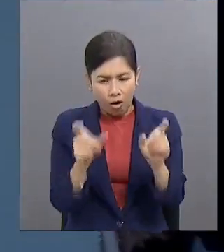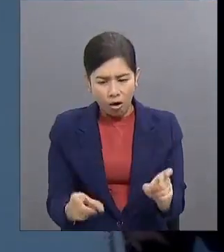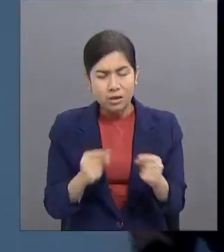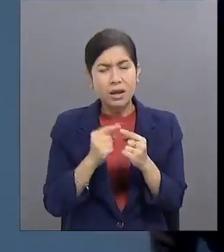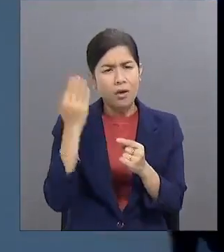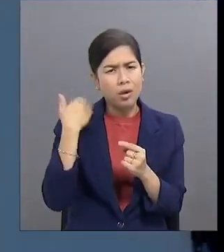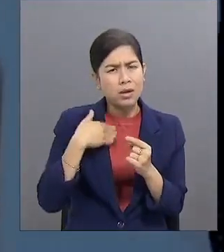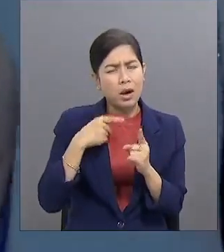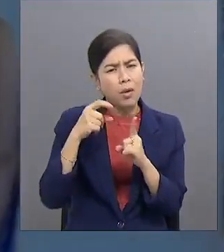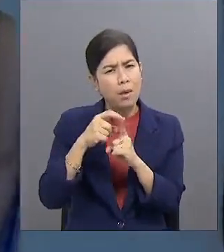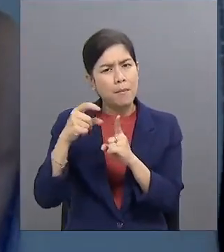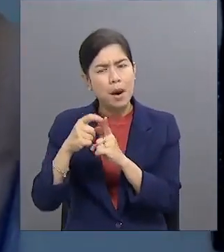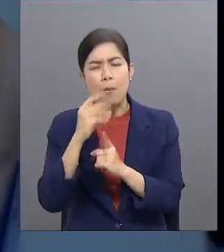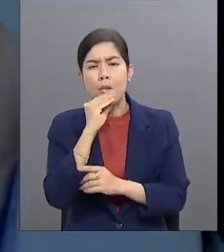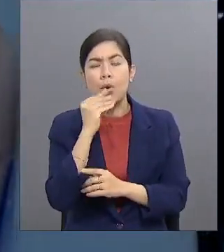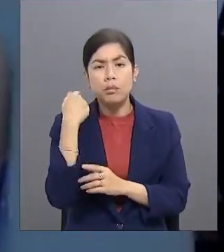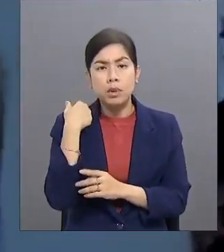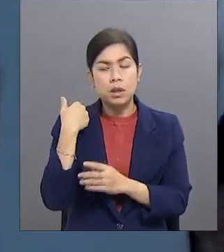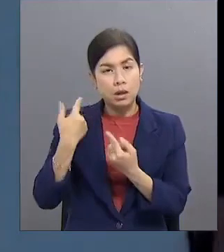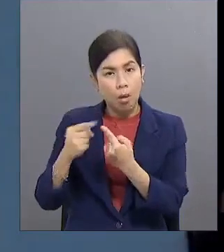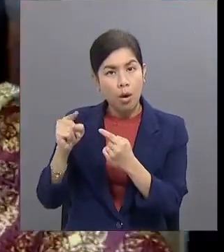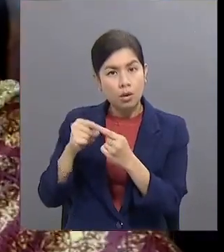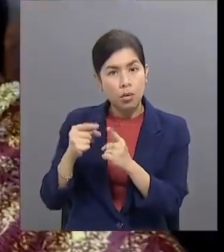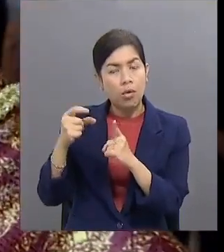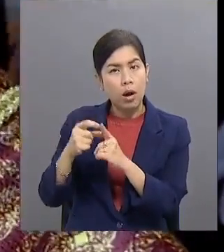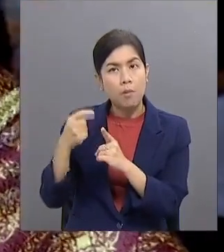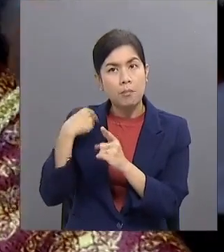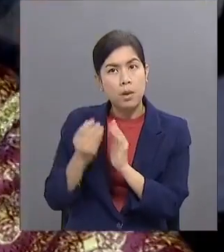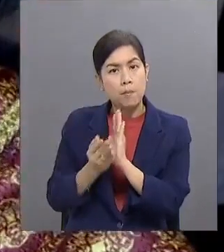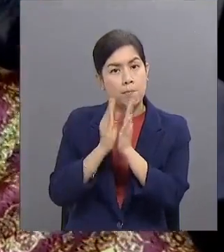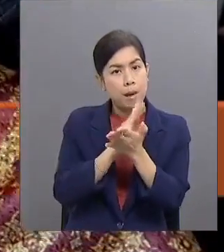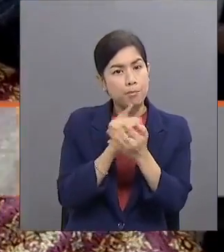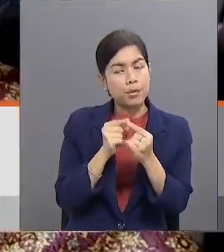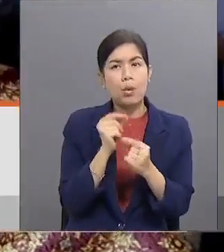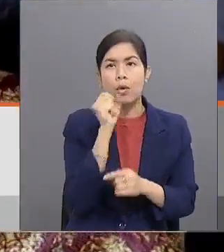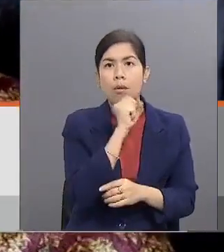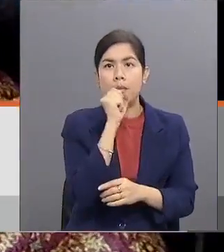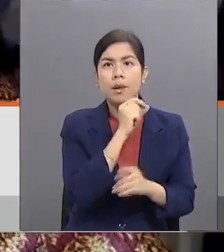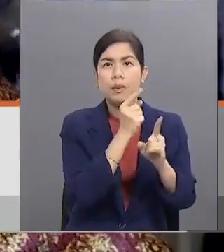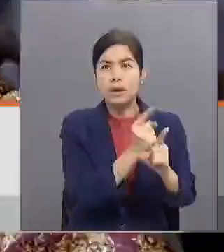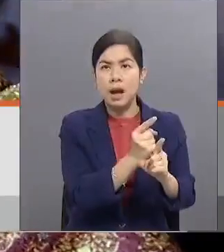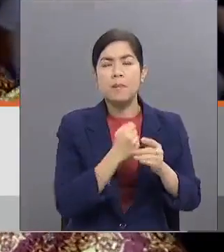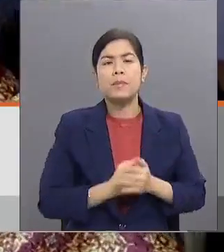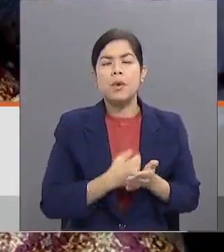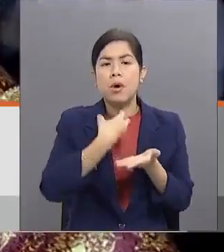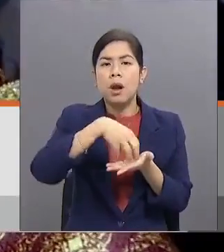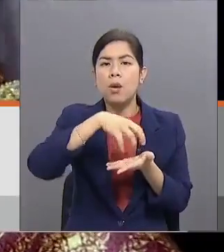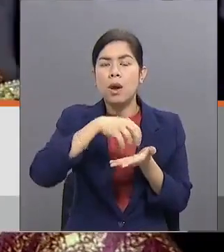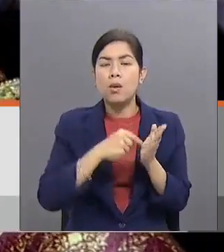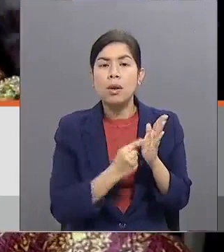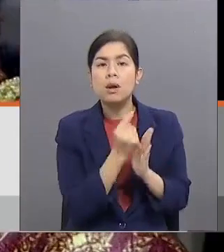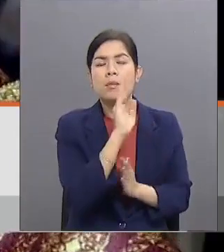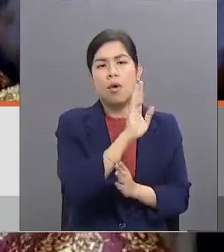บว่ามันจะมาอยู่ในเพลงที่เราได้เล่นจนวันนี้ครับ ก็จะมีไม่ว่าจะตั้งแต่ชาวภาคเหนือลงมาภาคกลางทุกคนเนี่ยก็